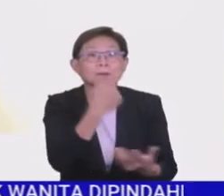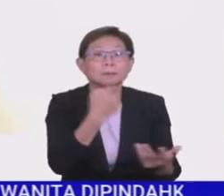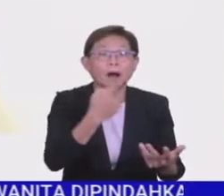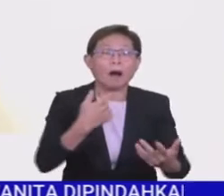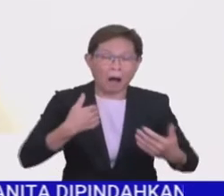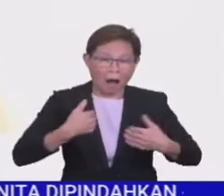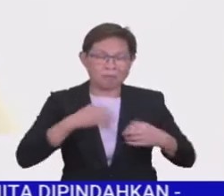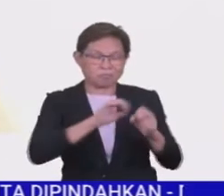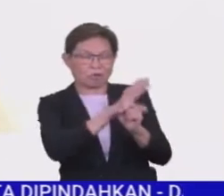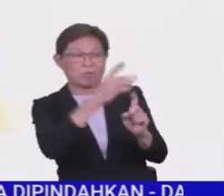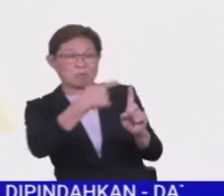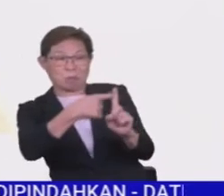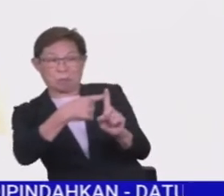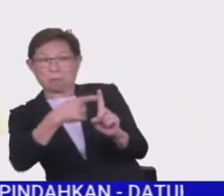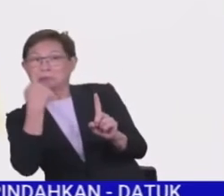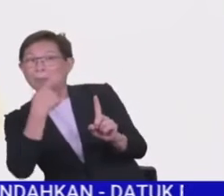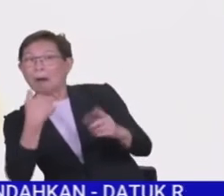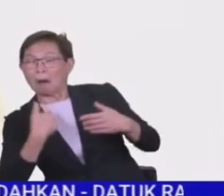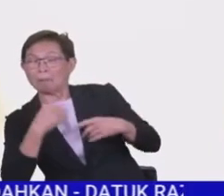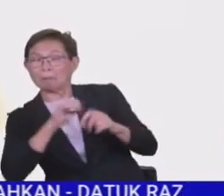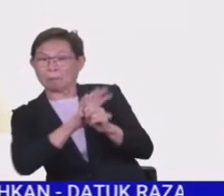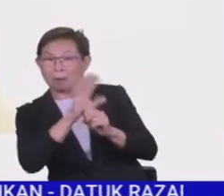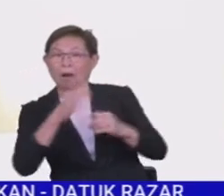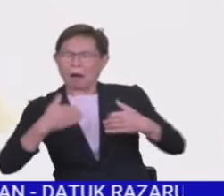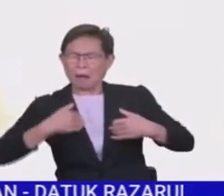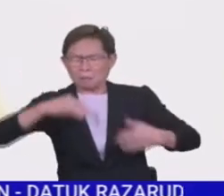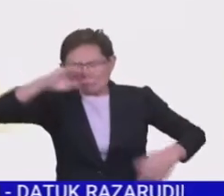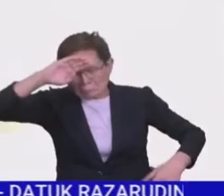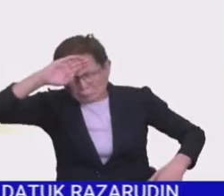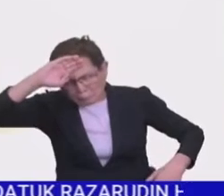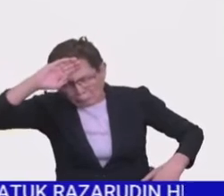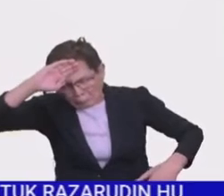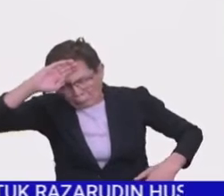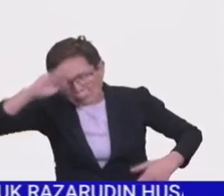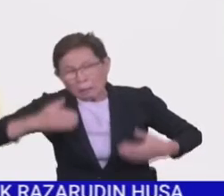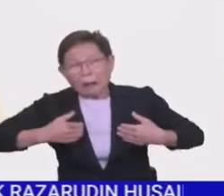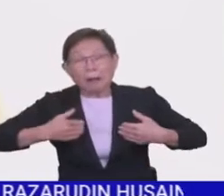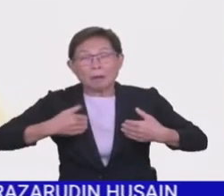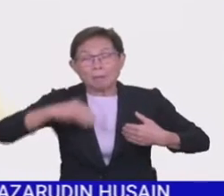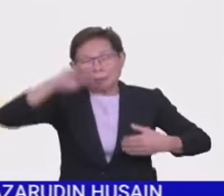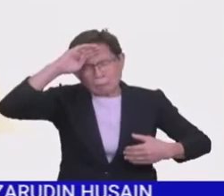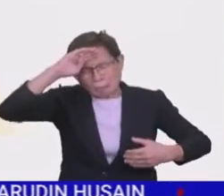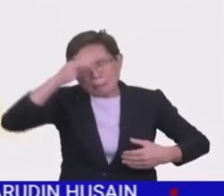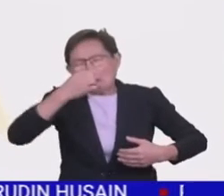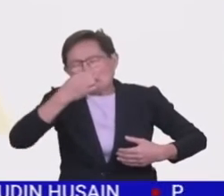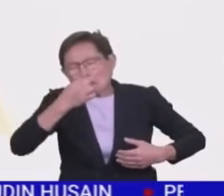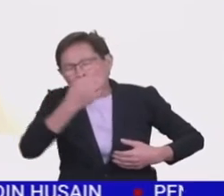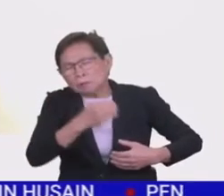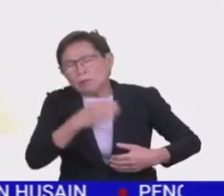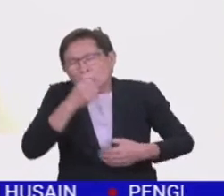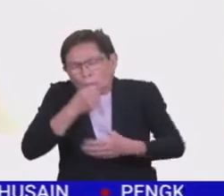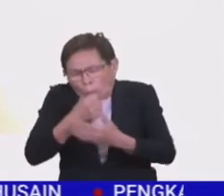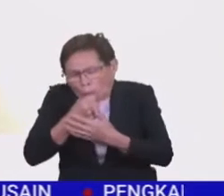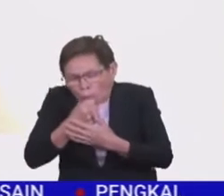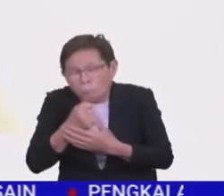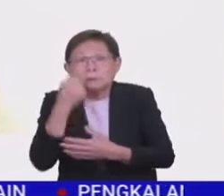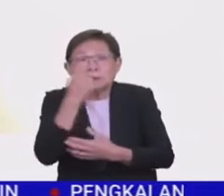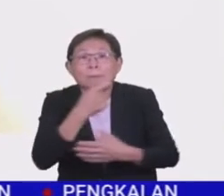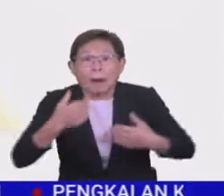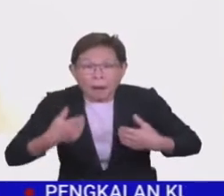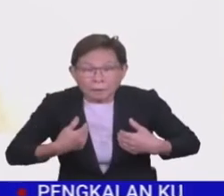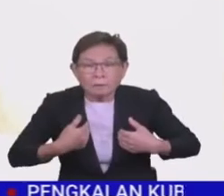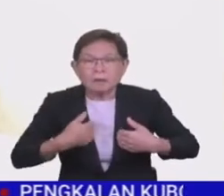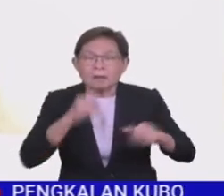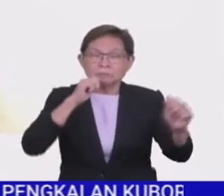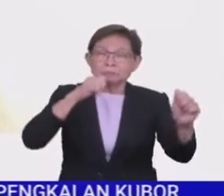kes positif COVID-19 dan pada siapa yang mempunyai gejala seperti demam sesema dan batuk dan juga pada siapa yang